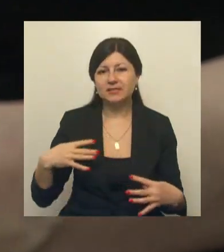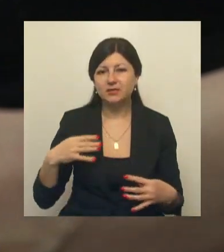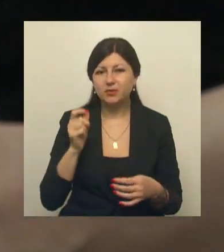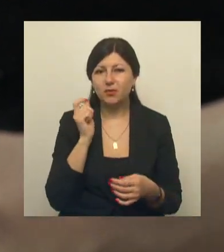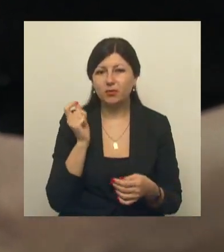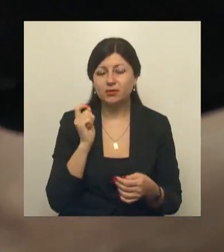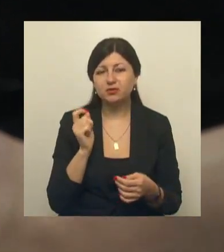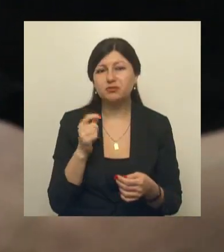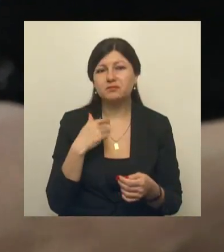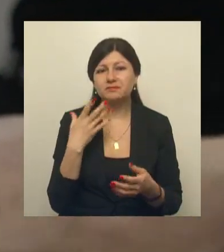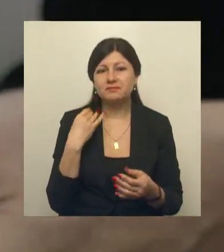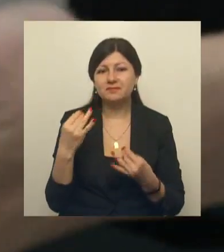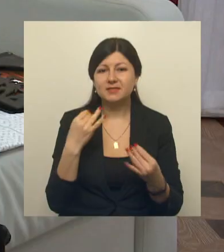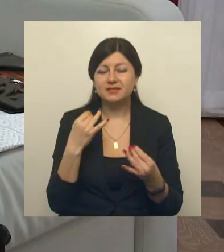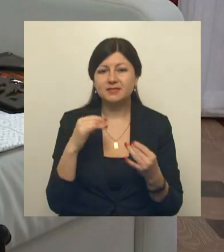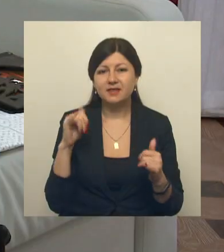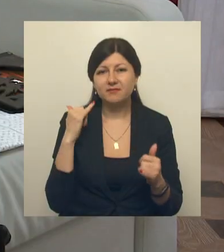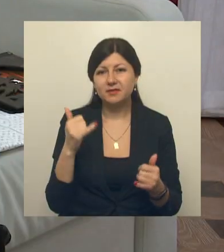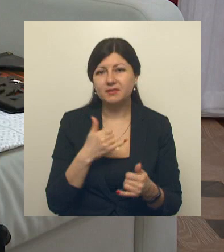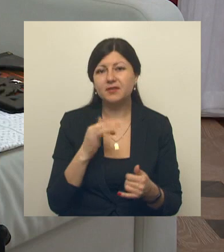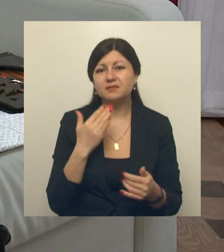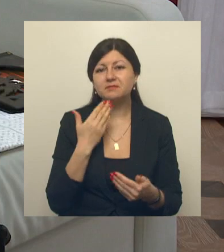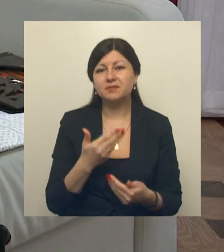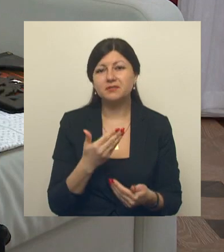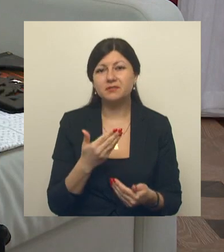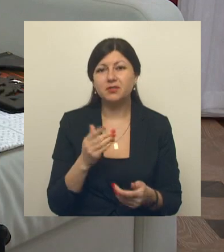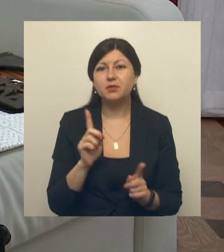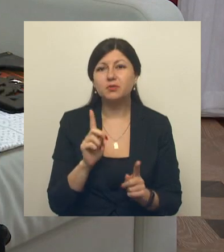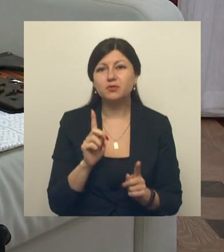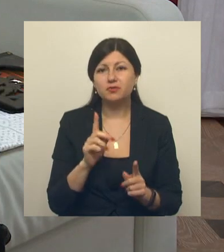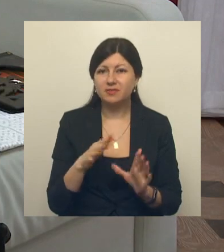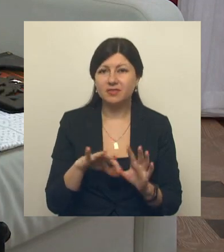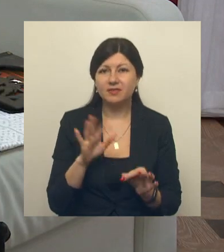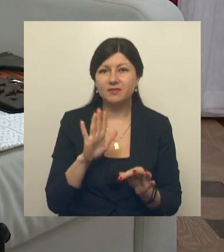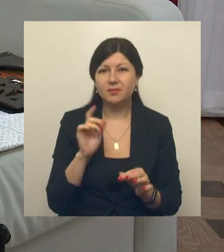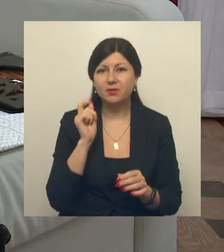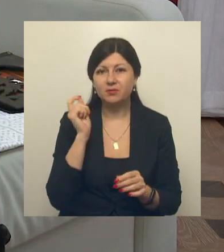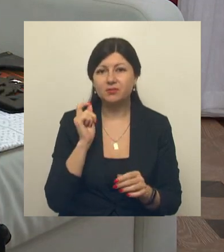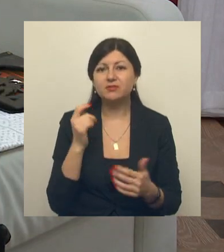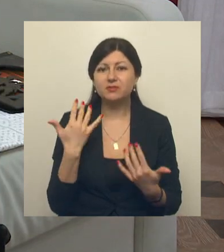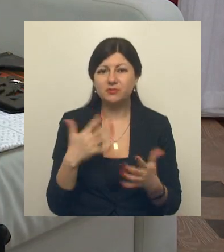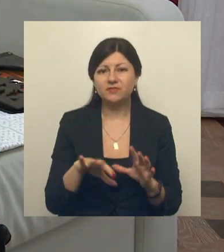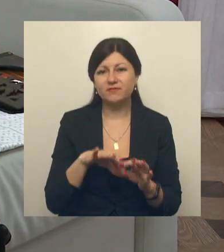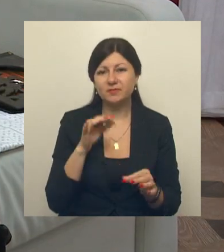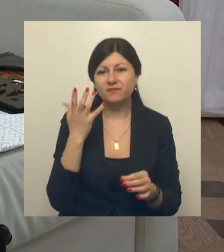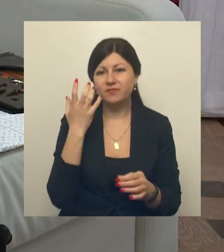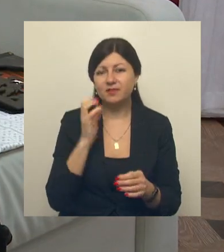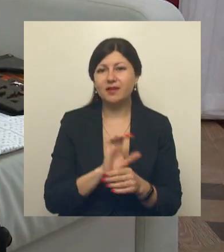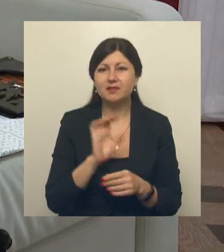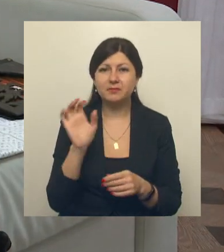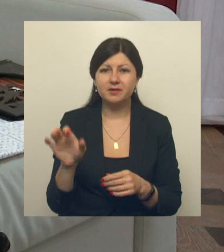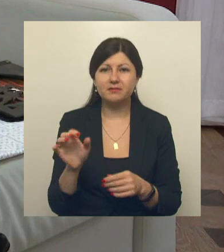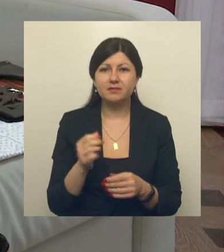из звонков мы как-то с ним разговаривали, и он спрашивал, говорит, ну что, там не выбрали кошечку? Я говорю, ну выбрали, отправила фотографию.